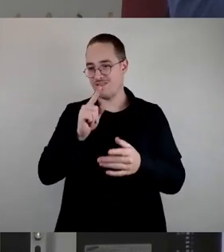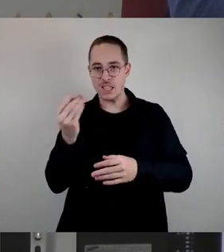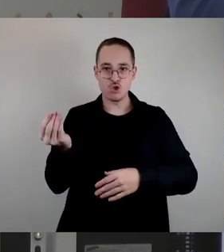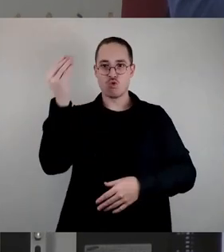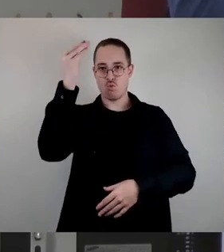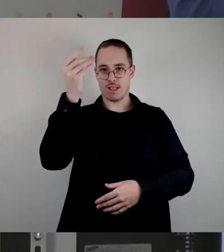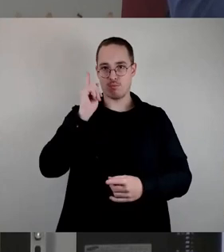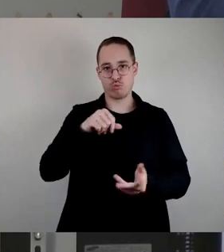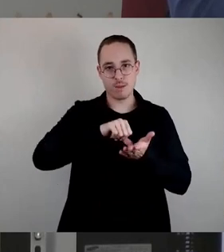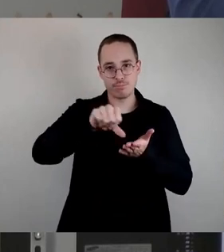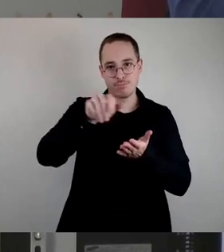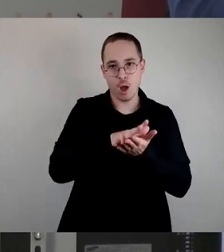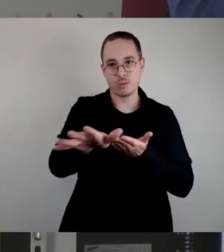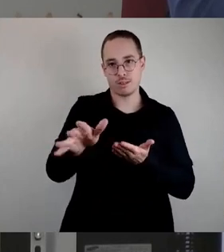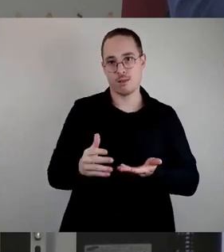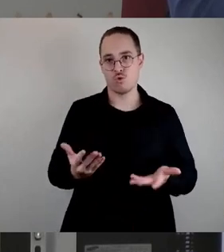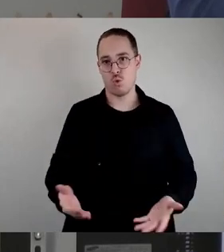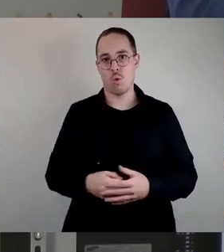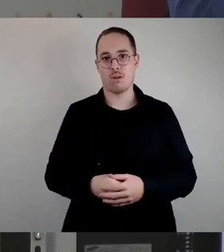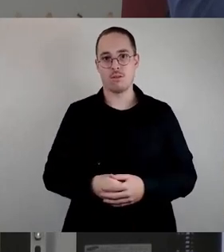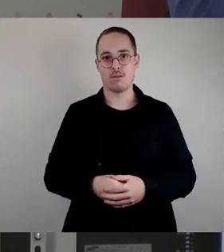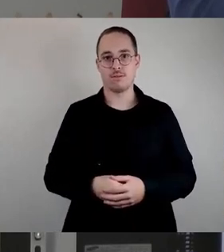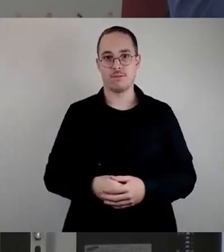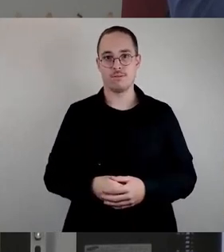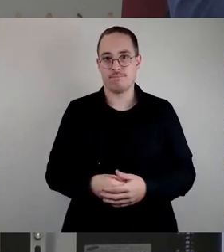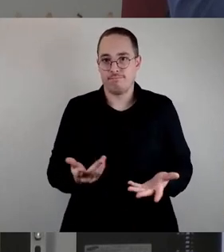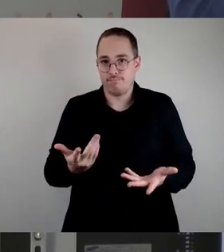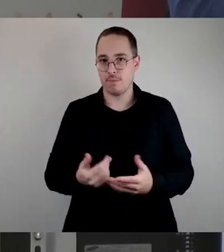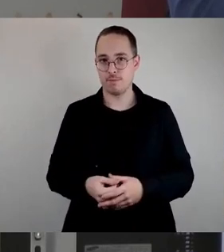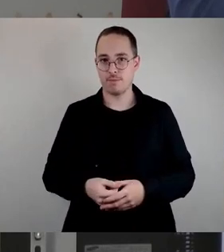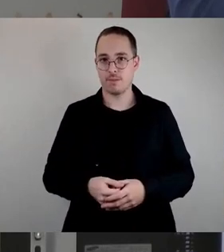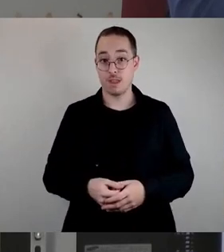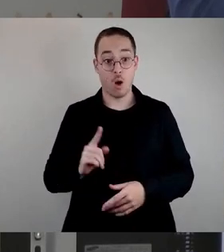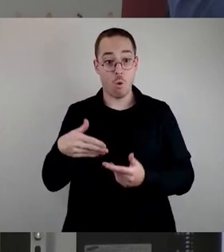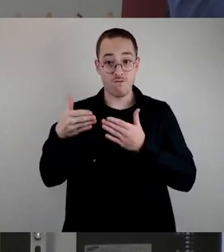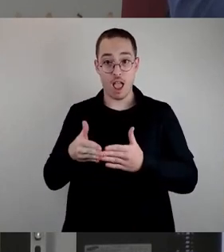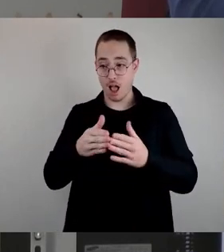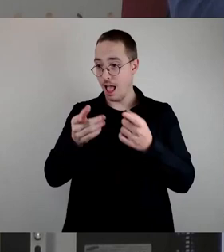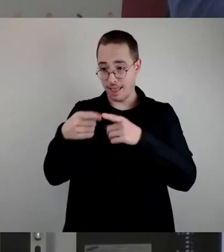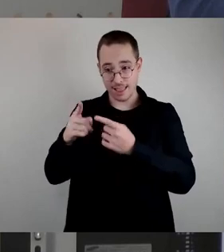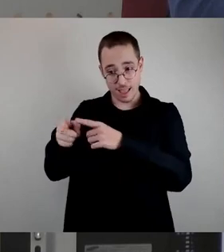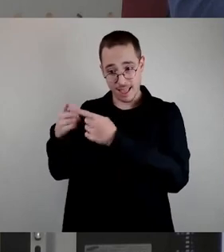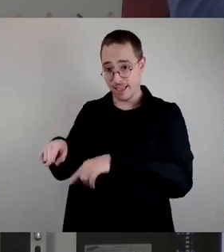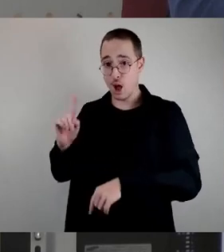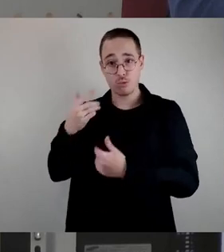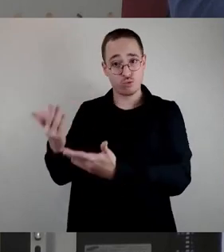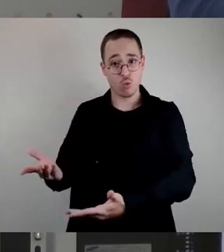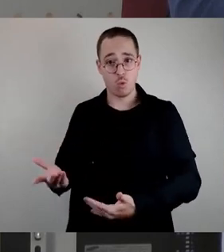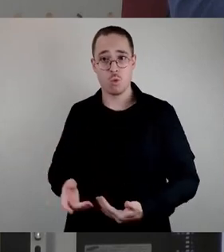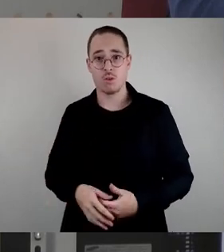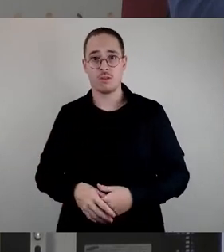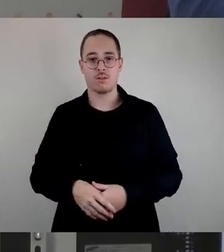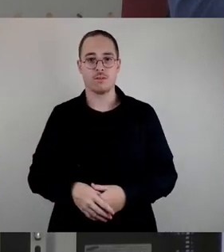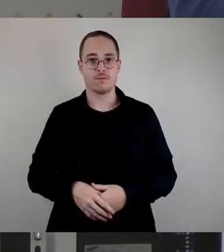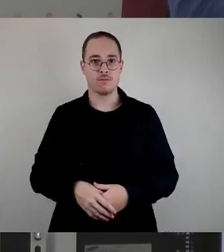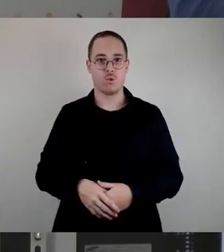Stelle entstehen und sich nie rechnen. Das trifft übrigens dann für jede andere Fähre auch zu. Es ist mit Recht von Herrn Engel